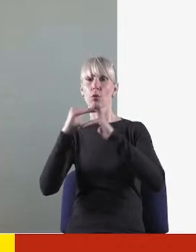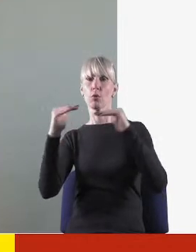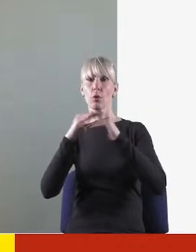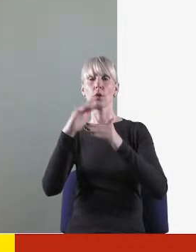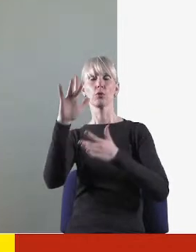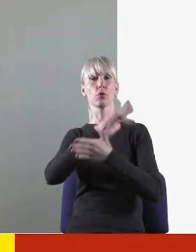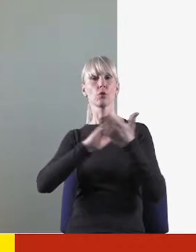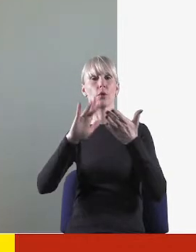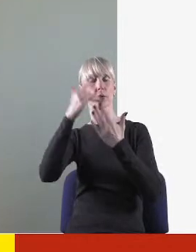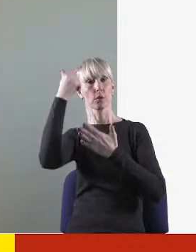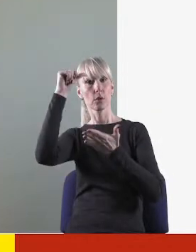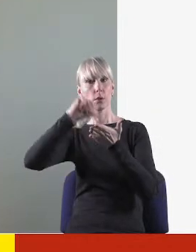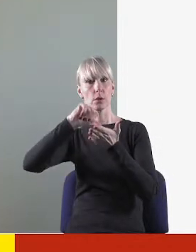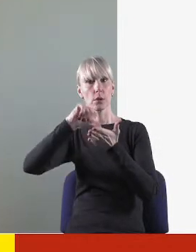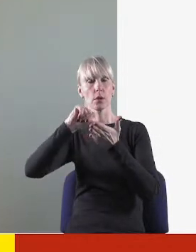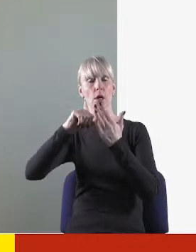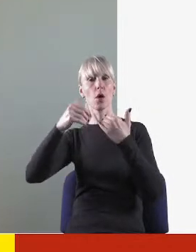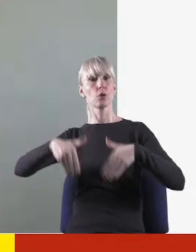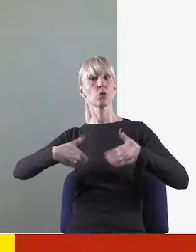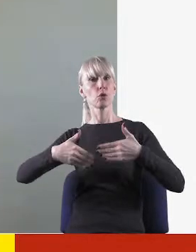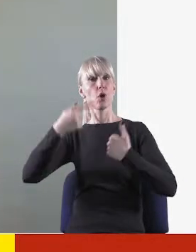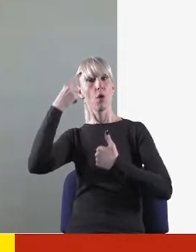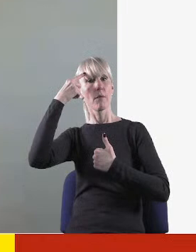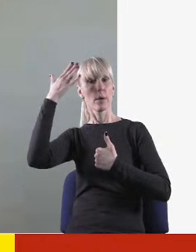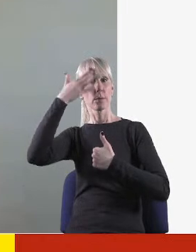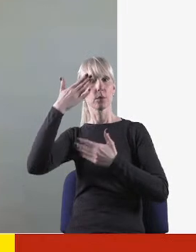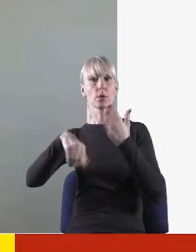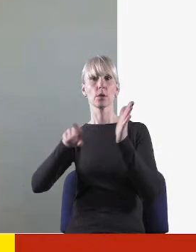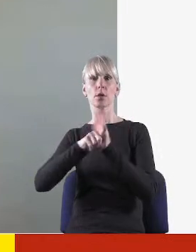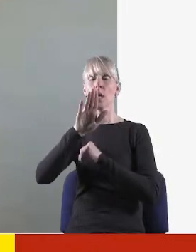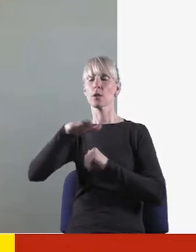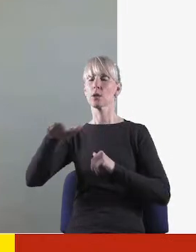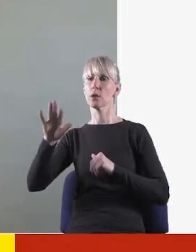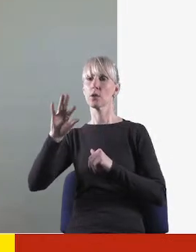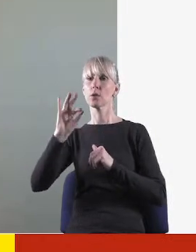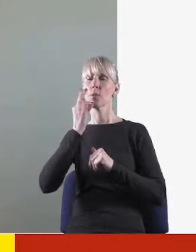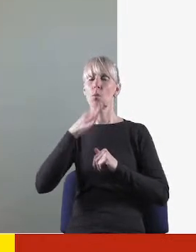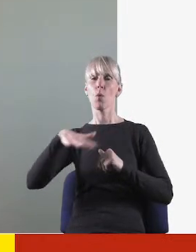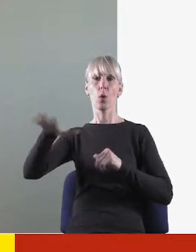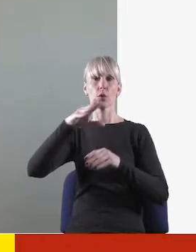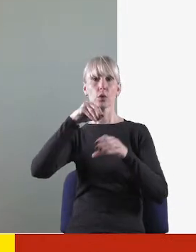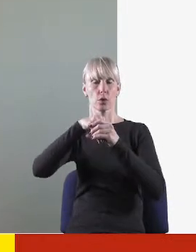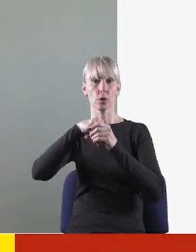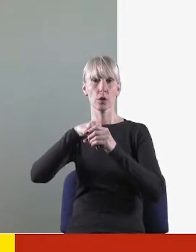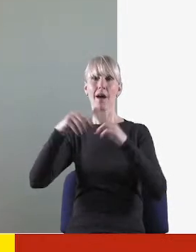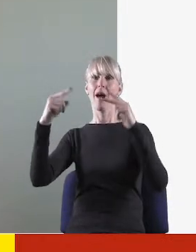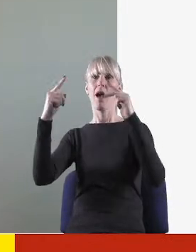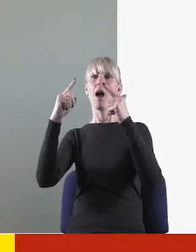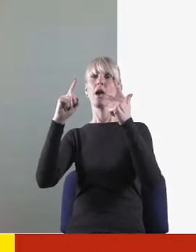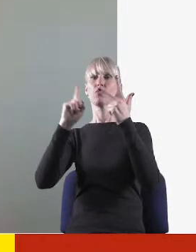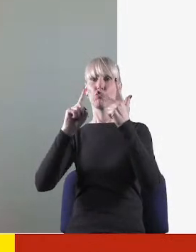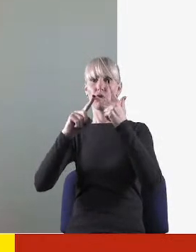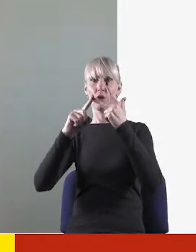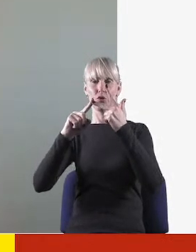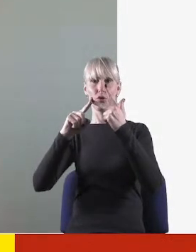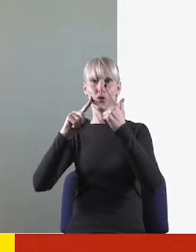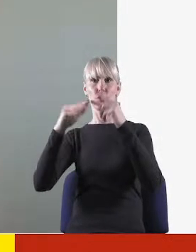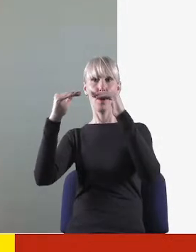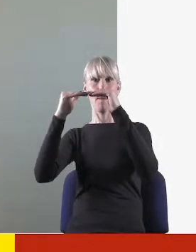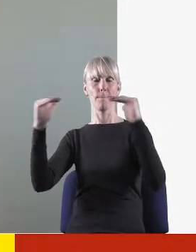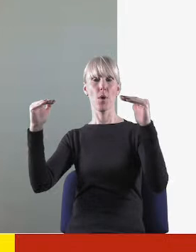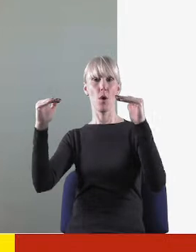centra zdrowia psychicznego dla dzieci i młodzieży. I trzeci poziom, ten najwyższy, to